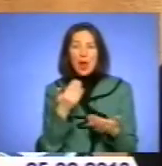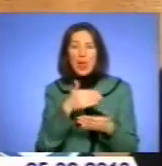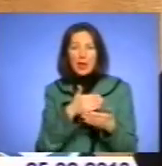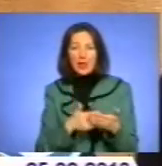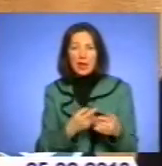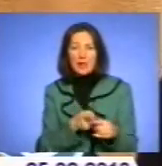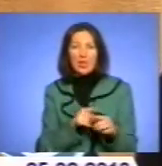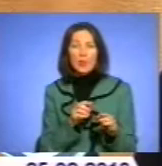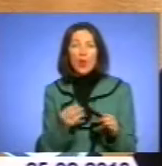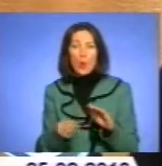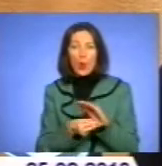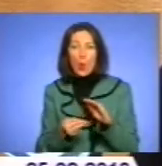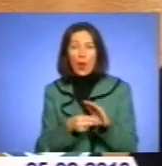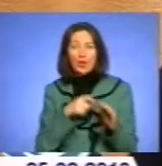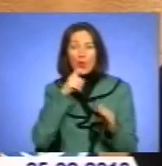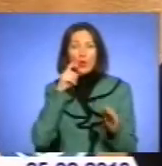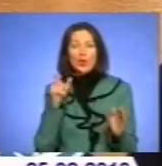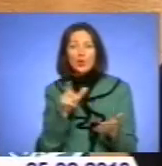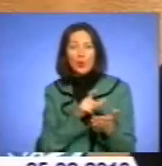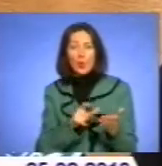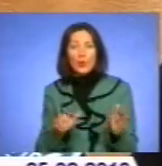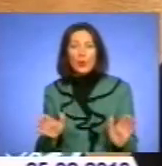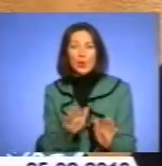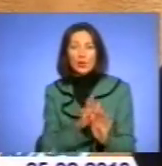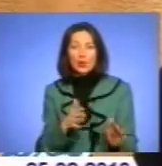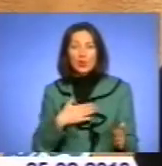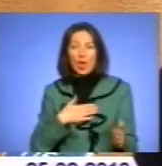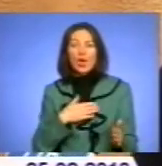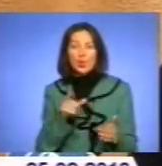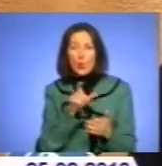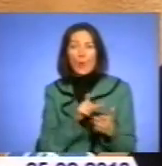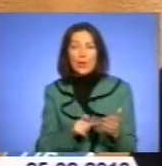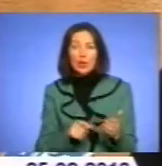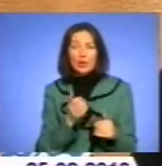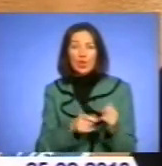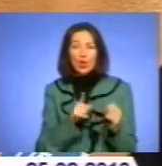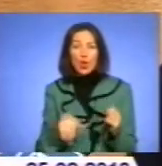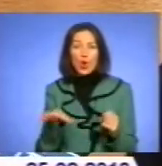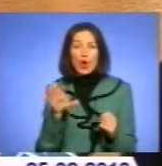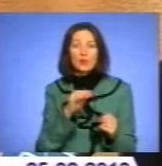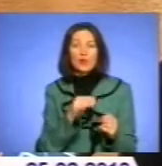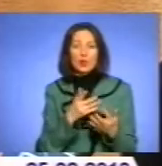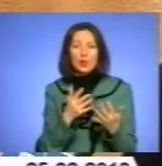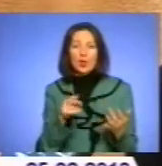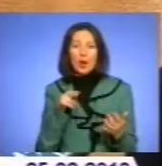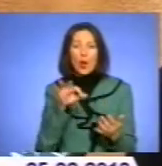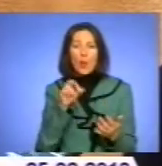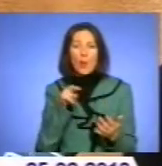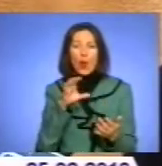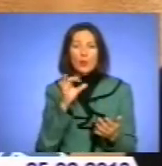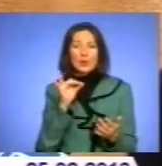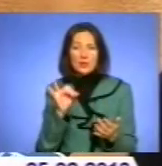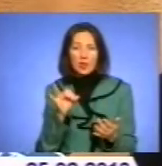принципі, пропагували українську пісню, нашу пісню. Таке серед того всього засилля цієї попси, як ми про це говоримо,